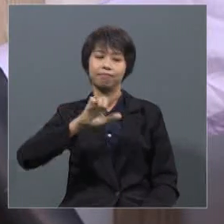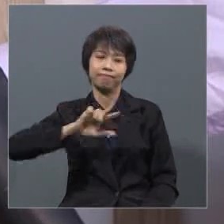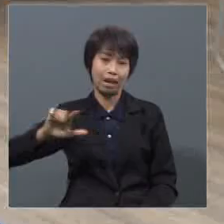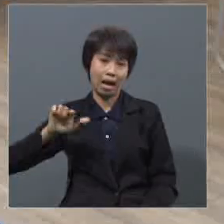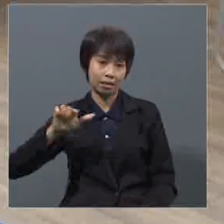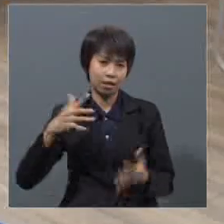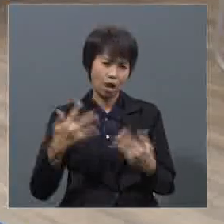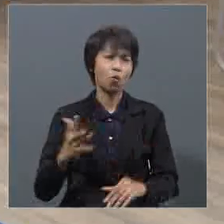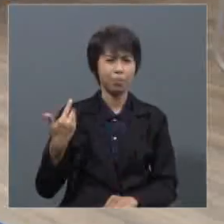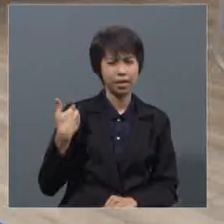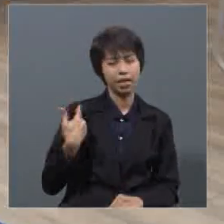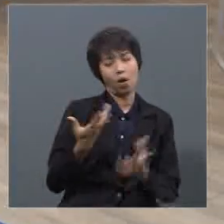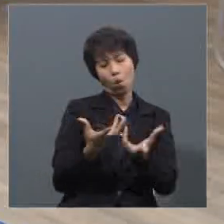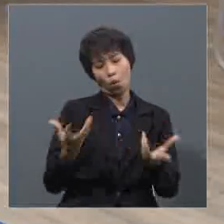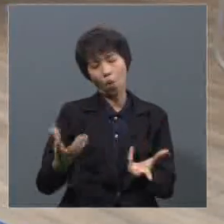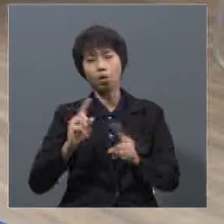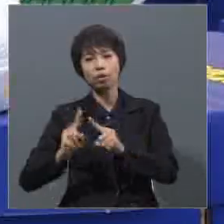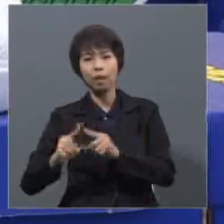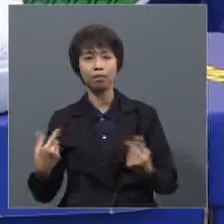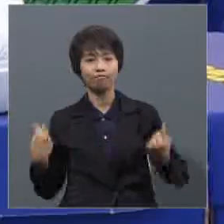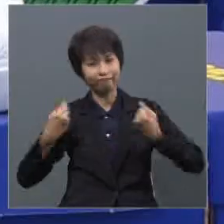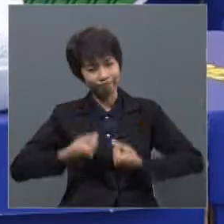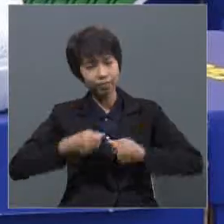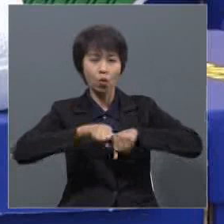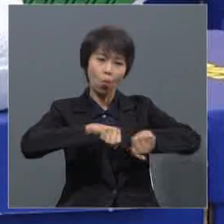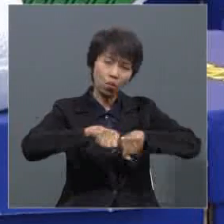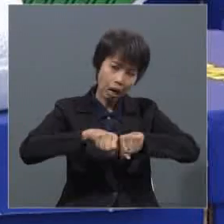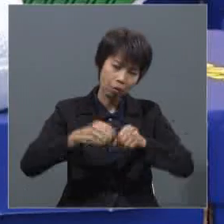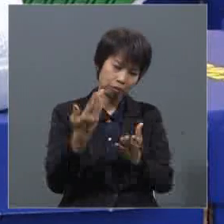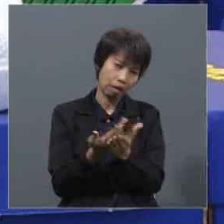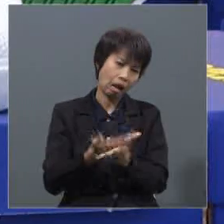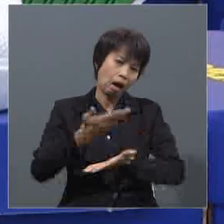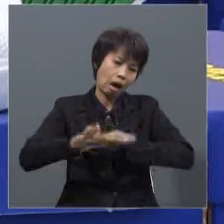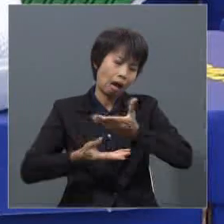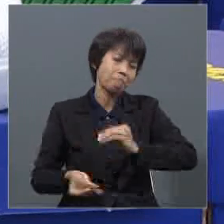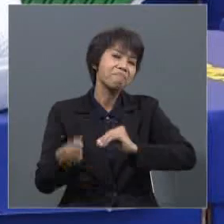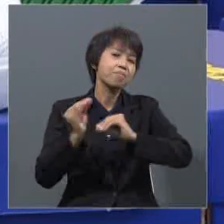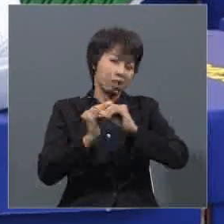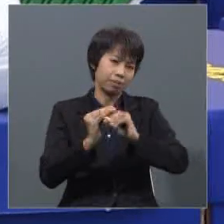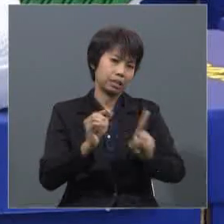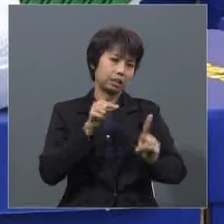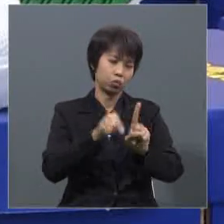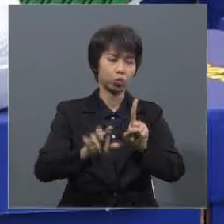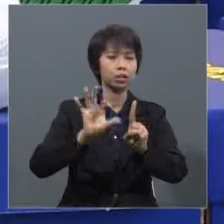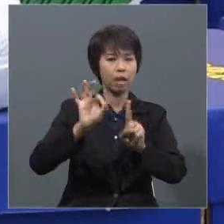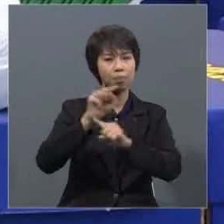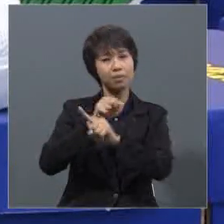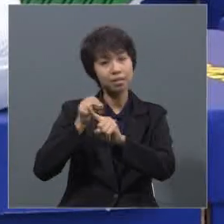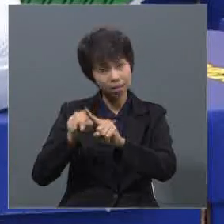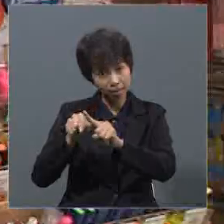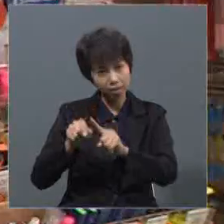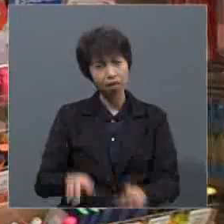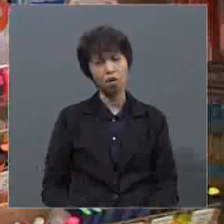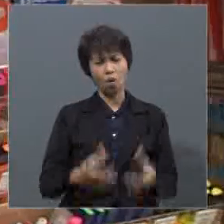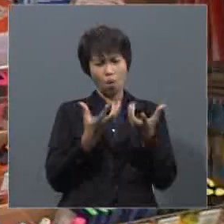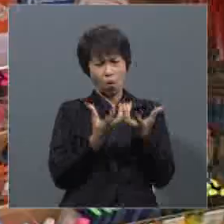ศึกษาอื่นๆอย่างเช่นอุปกรณ์การเรียนชุดนักเรียนรองเท้าปรับเพิ่มขึ้น 1.9%จากปีก่อนราคาสินค้าที่มัน